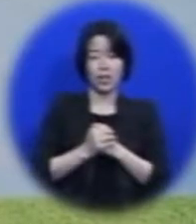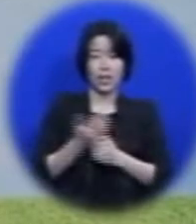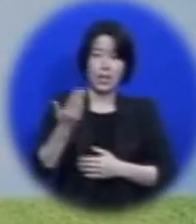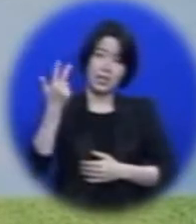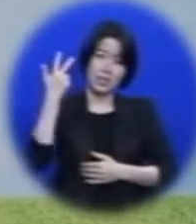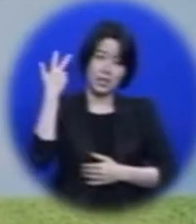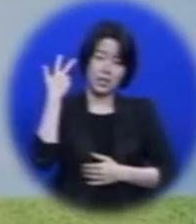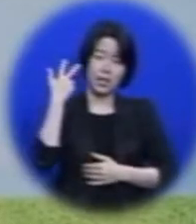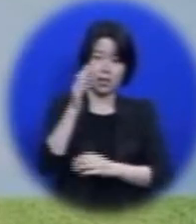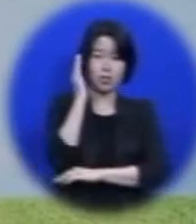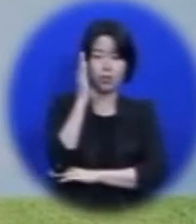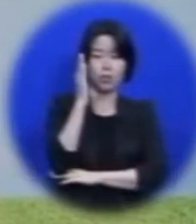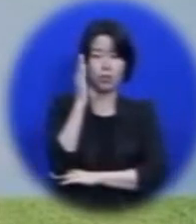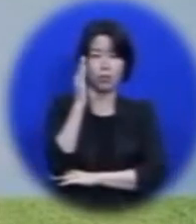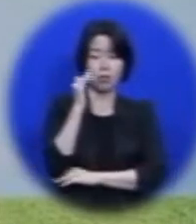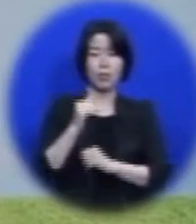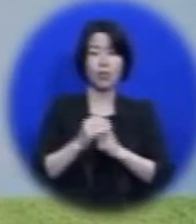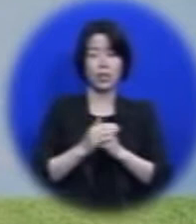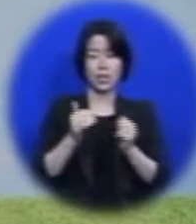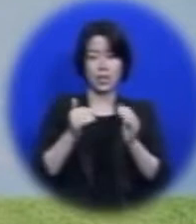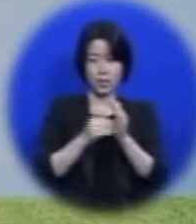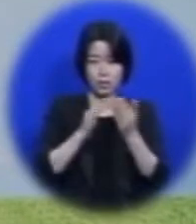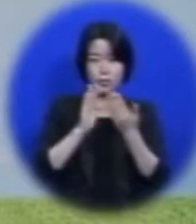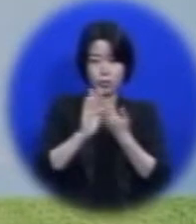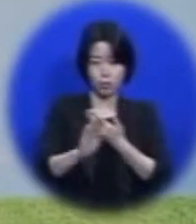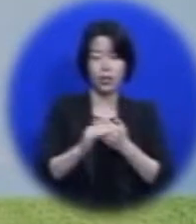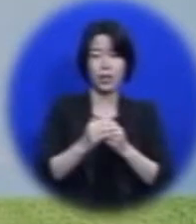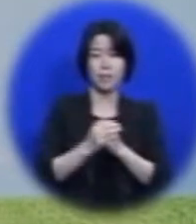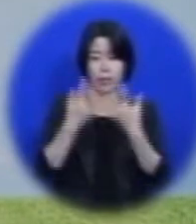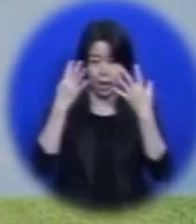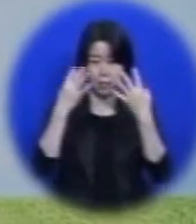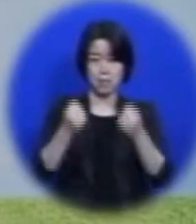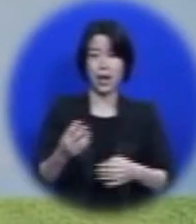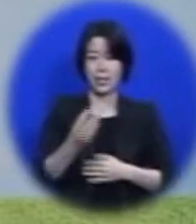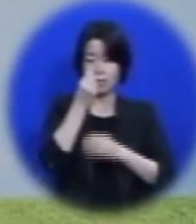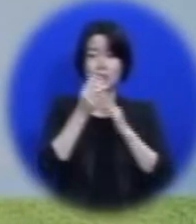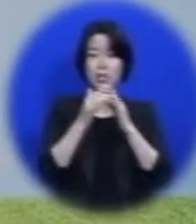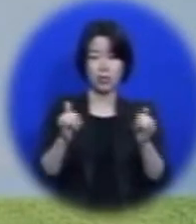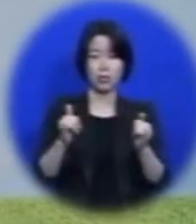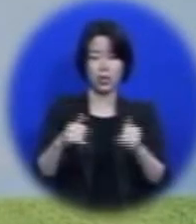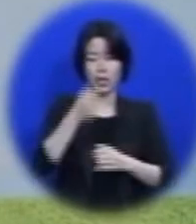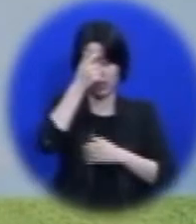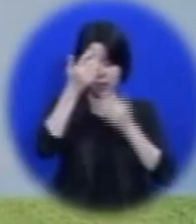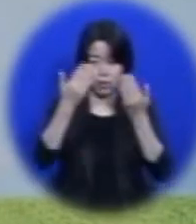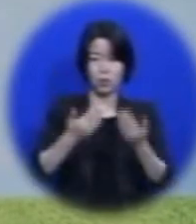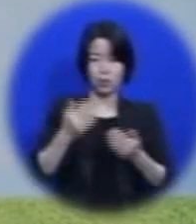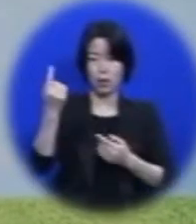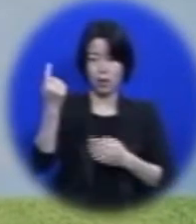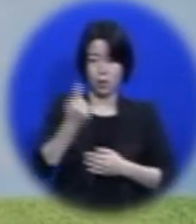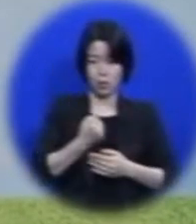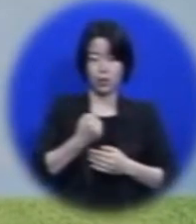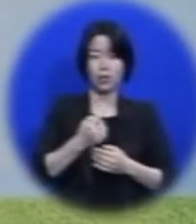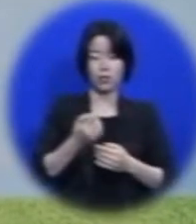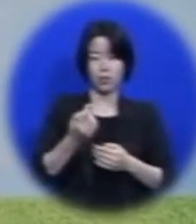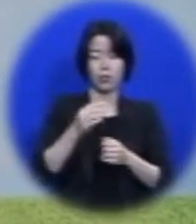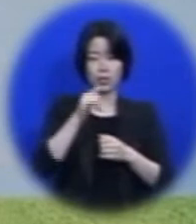지난주일 설교를 한 이후에 많은 성도들이 기도를 받으시기를 위해서